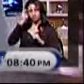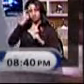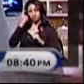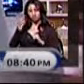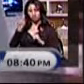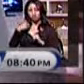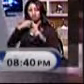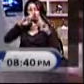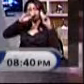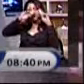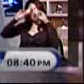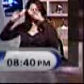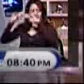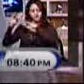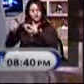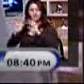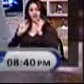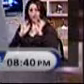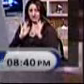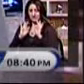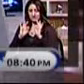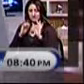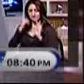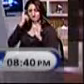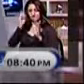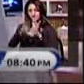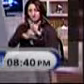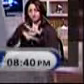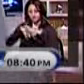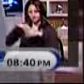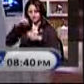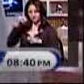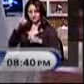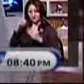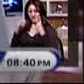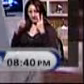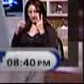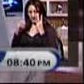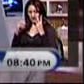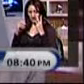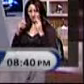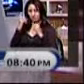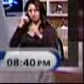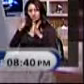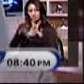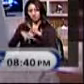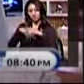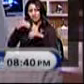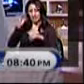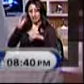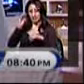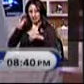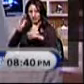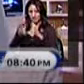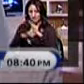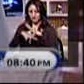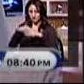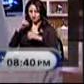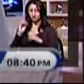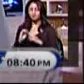فكره تخيل كيف تكون هذه العلاقه بين المجتمعين دول اللي هم موجودين في نفس المكان، كل مجتمع بيشوف التاني